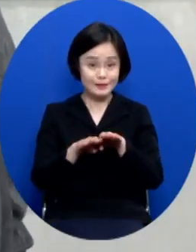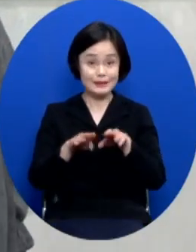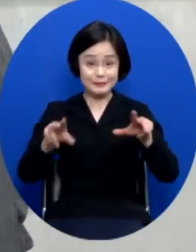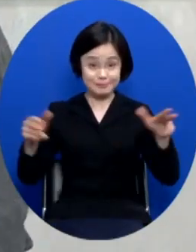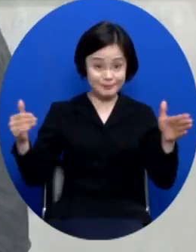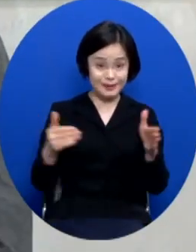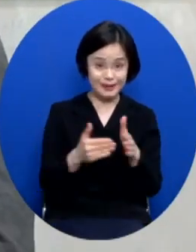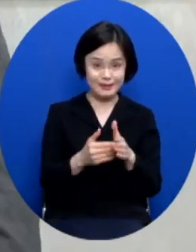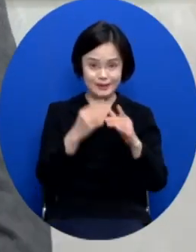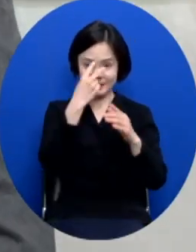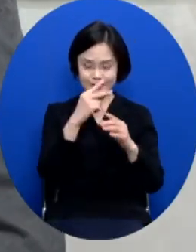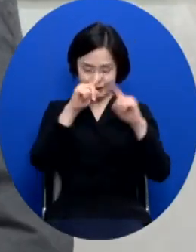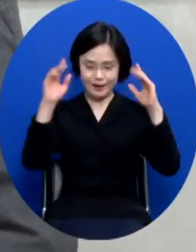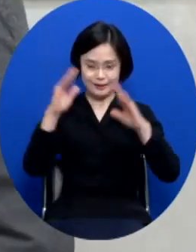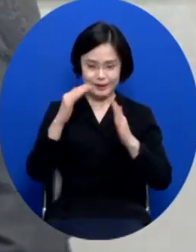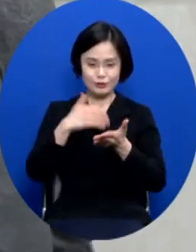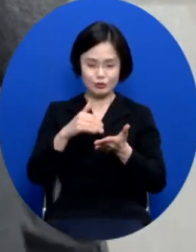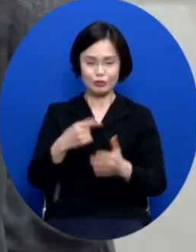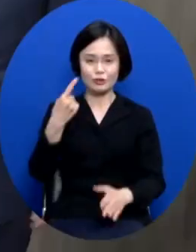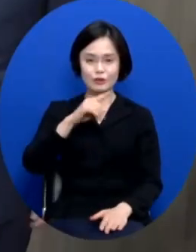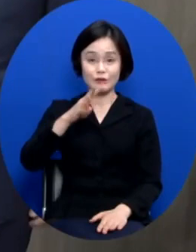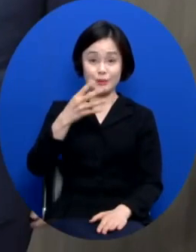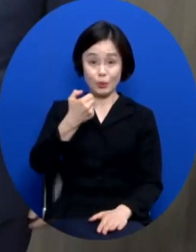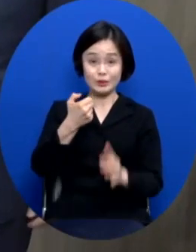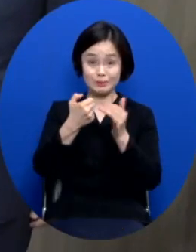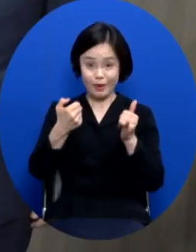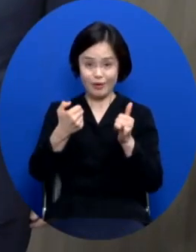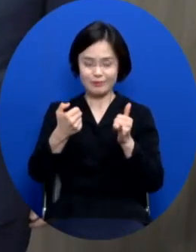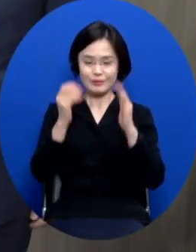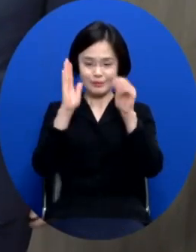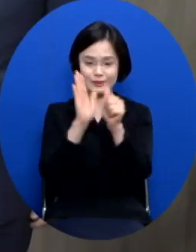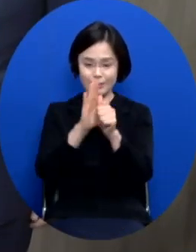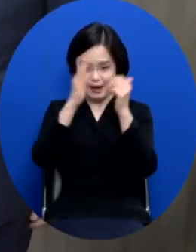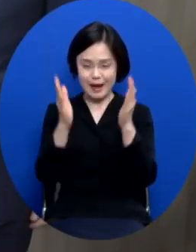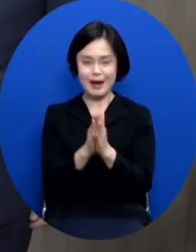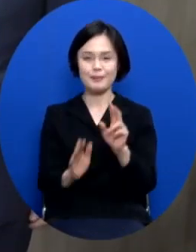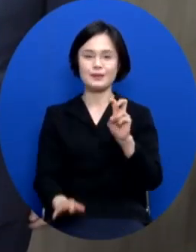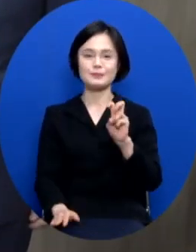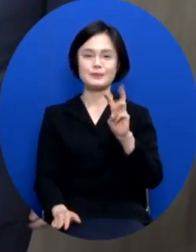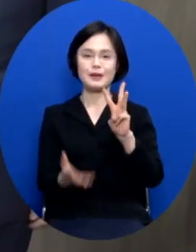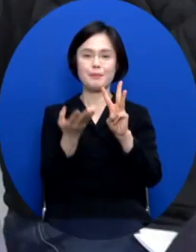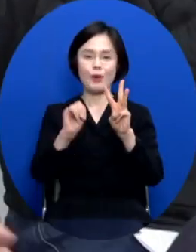대학생 1,450여 명에게 장학금 약 23억 8천만 원을